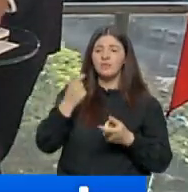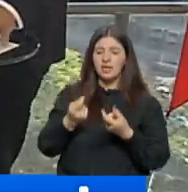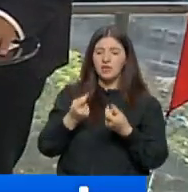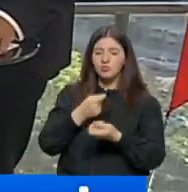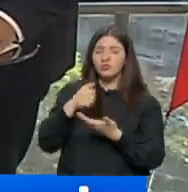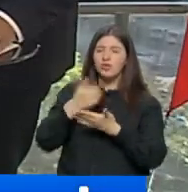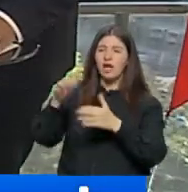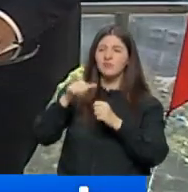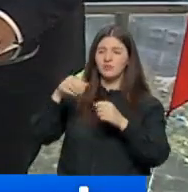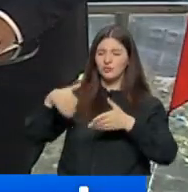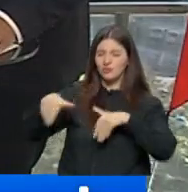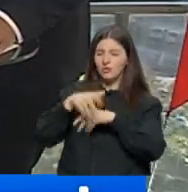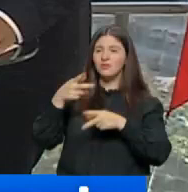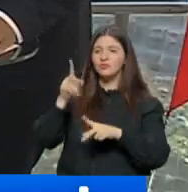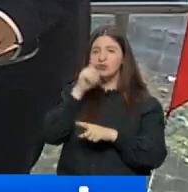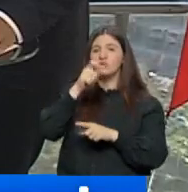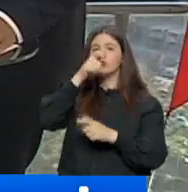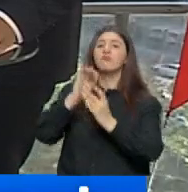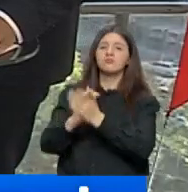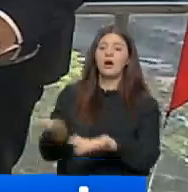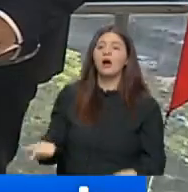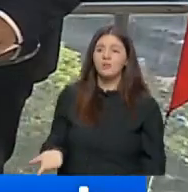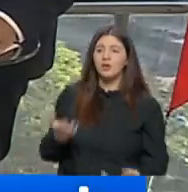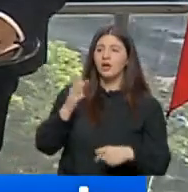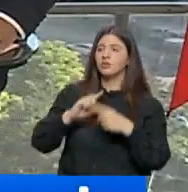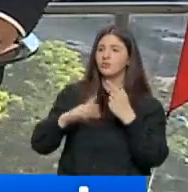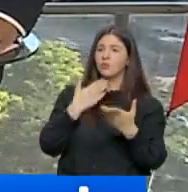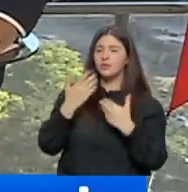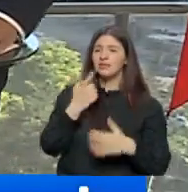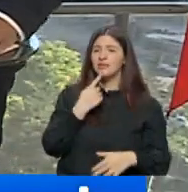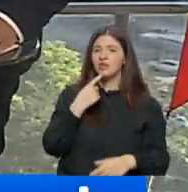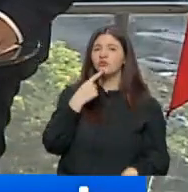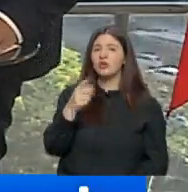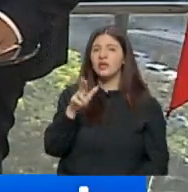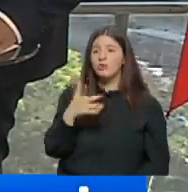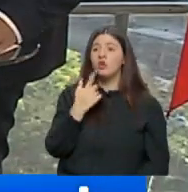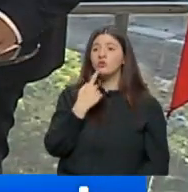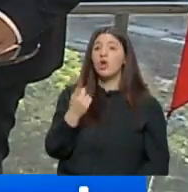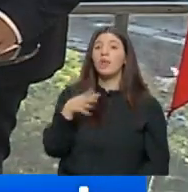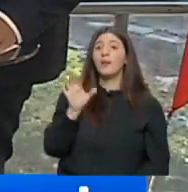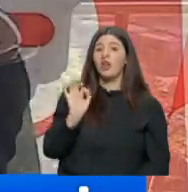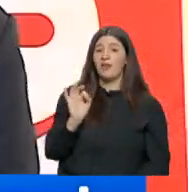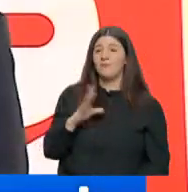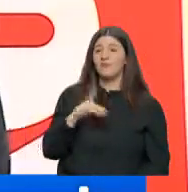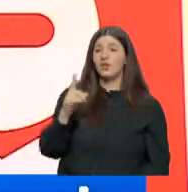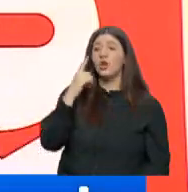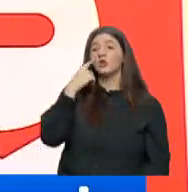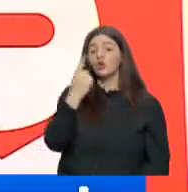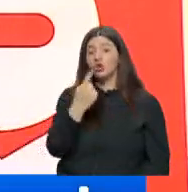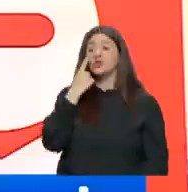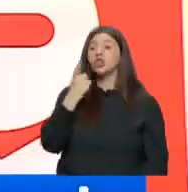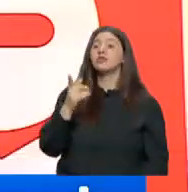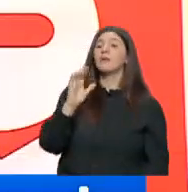koridoru açılması nedeniyle Türkiye'yi kutladı. Ama şimdi diplomatik dilde biliyorsunuz, söylenenler kadar söylenmeyenler önemlidir. Gösterilenler